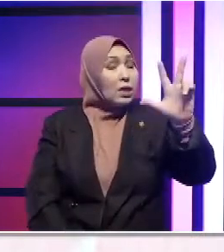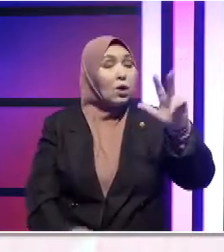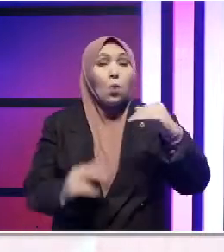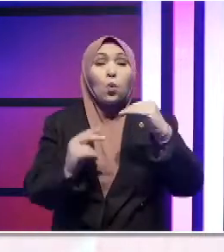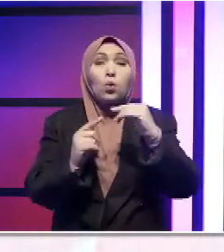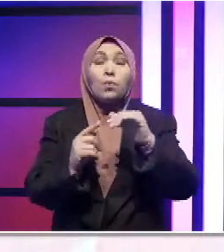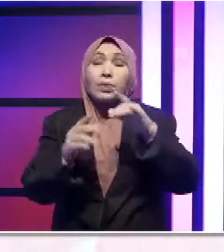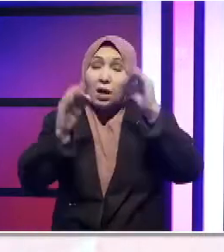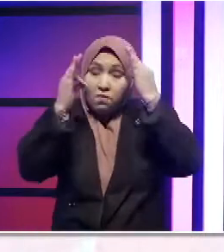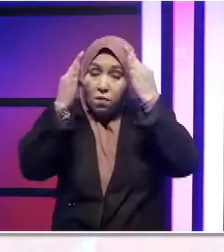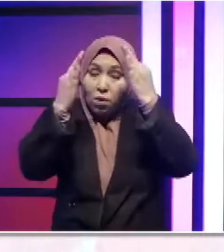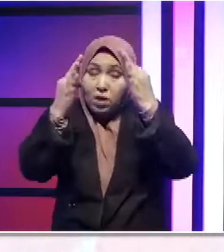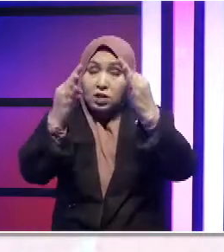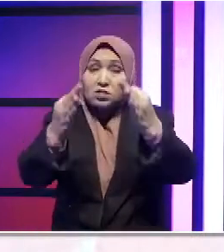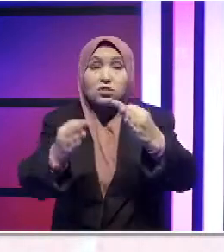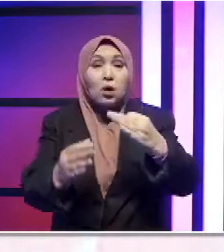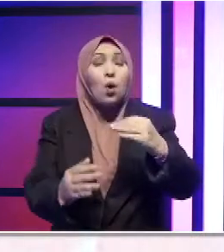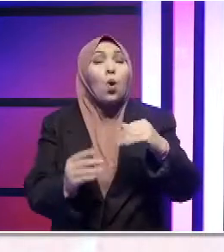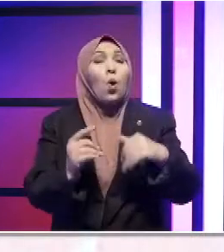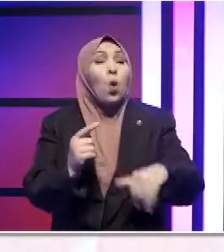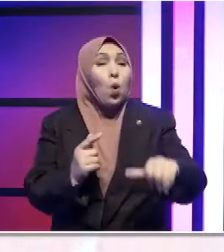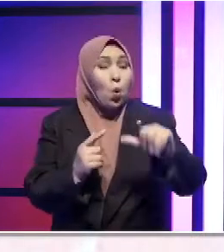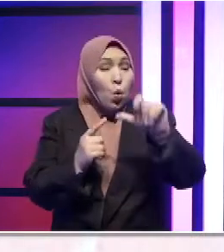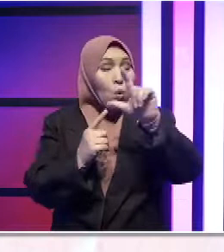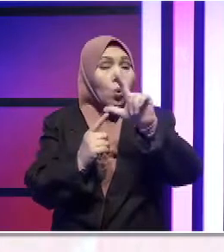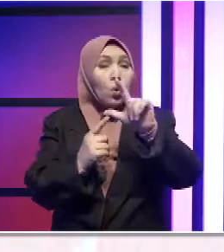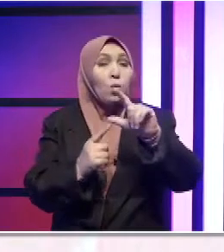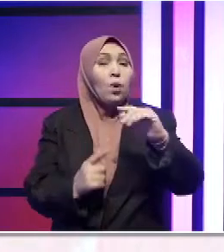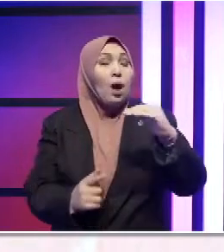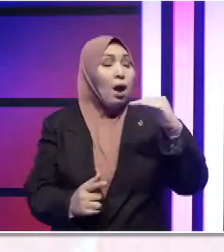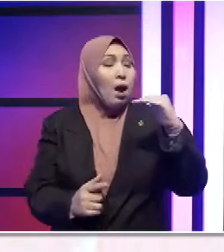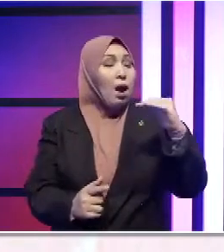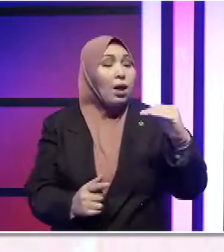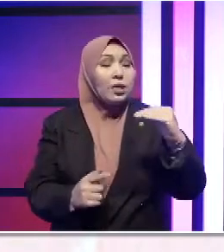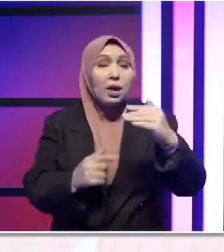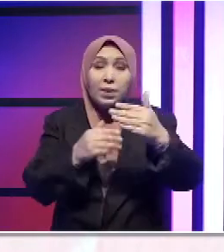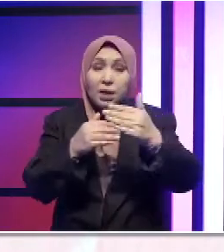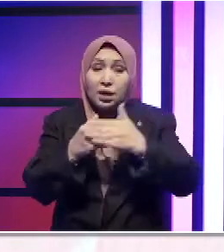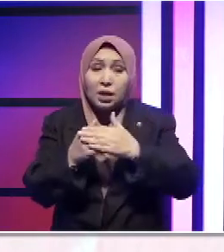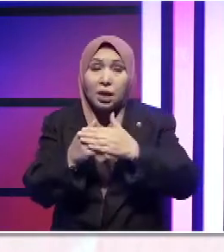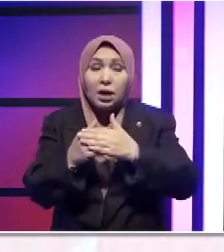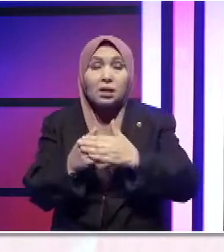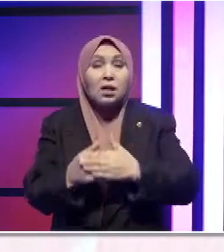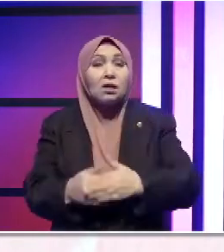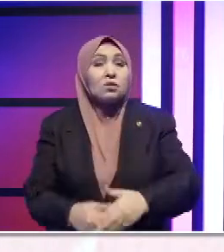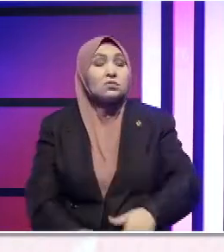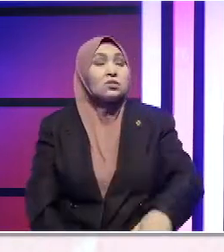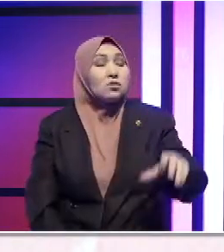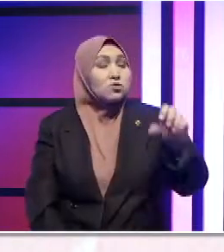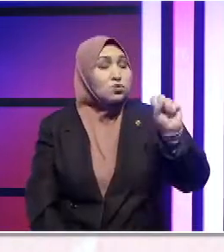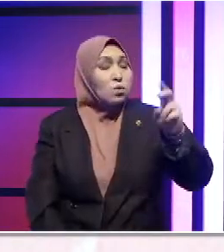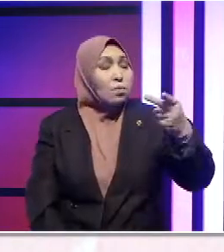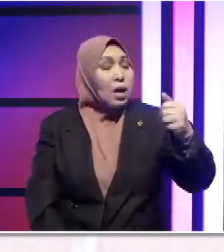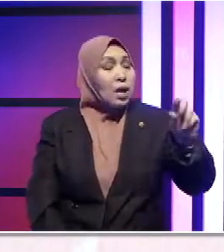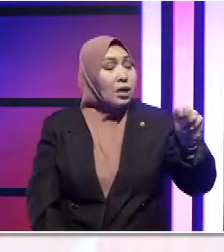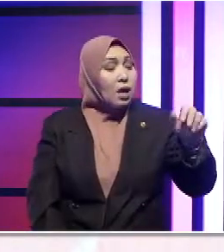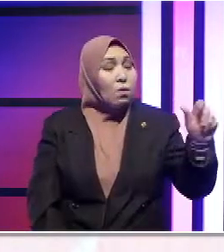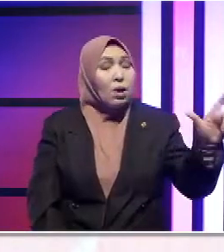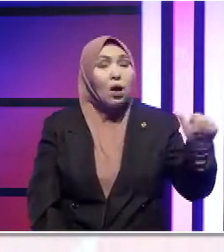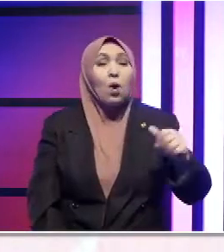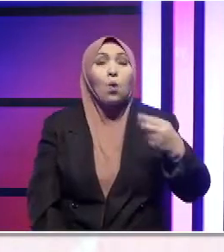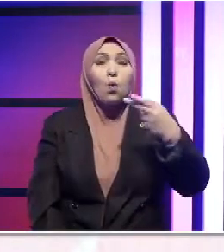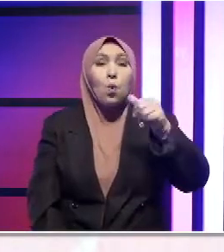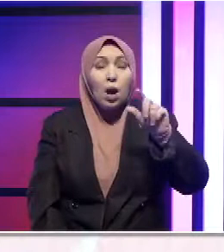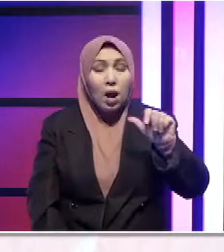cuma fokuskan huruf H yang berdekatan tuh ya kulkum Ayesha uh Subhanahu Wa